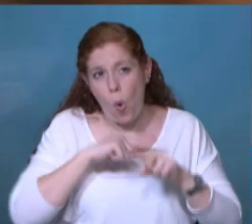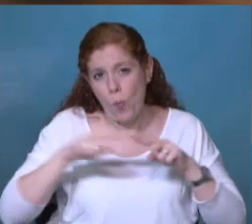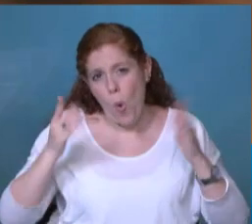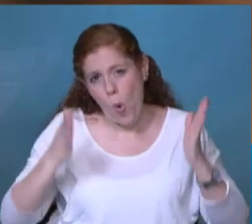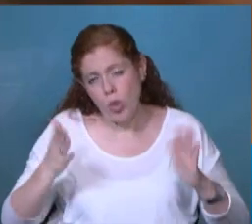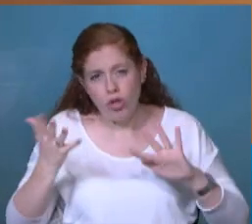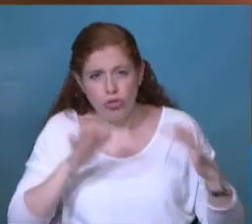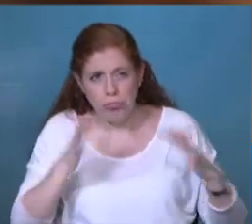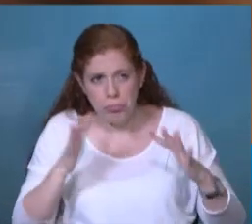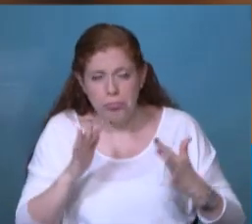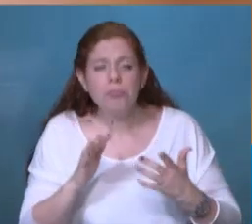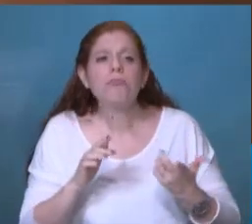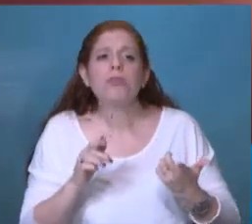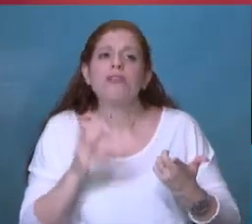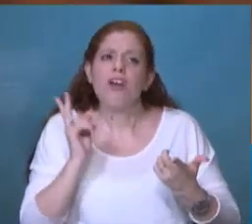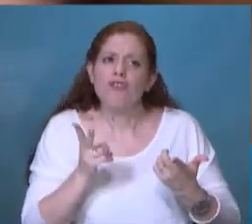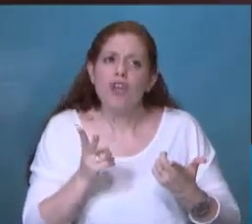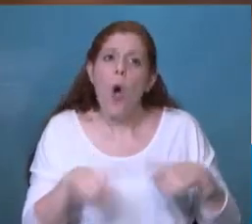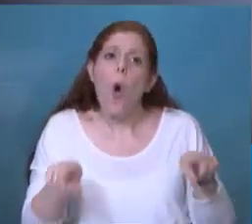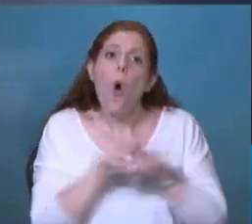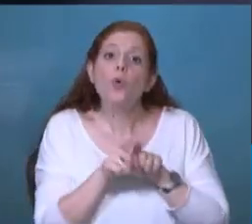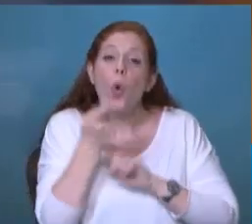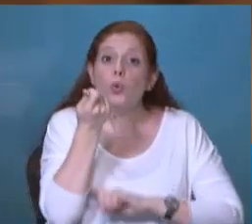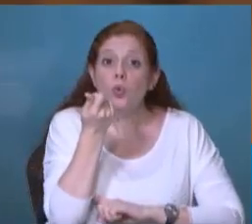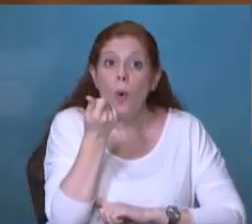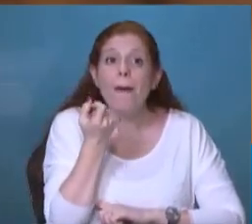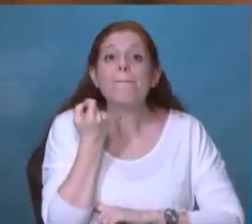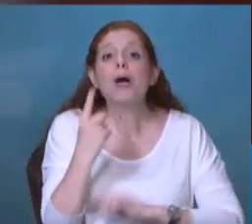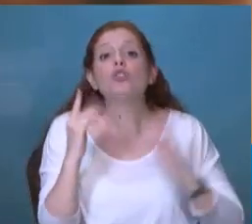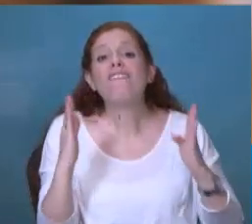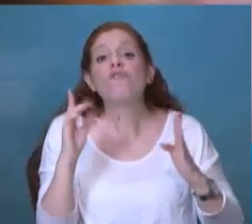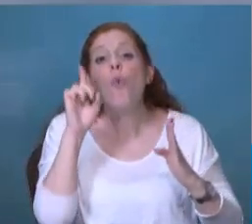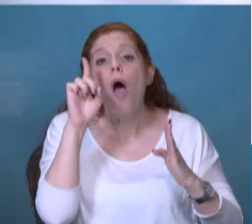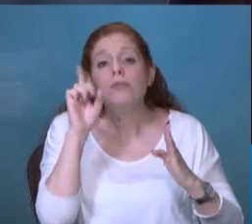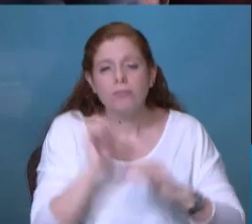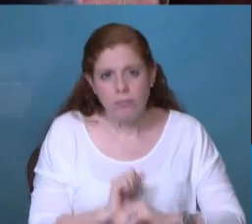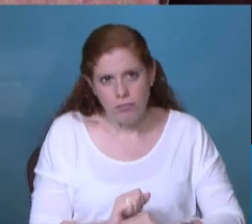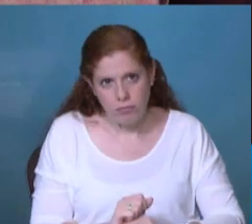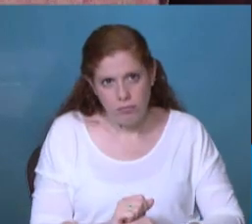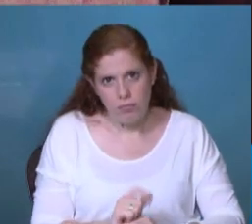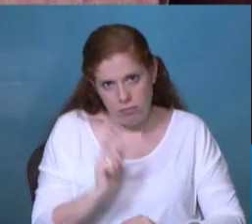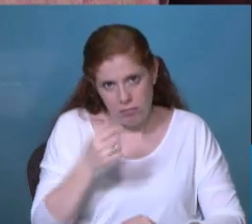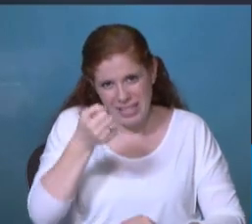euro in a month. You can earn the same amount in a week.